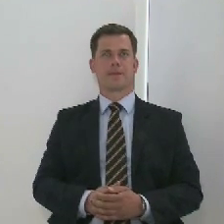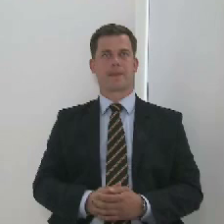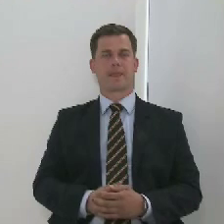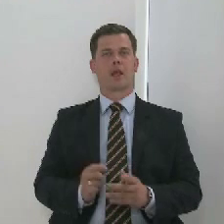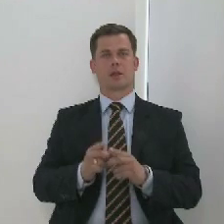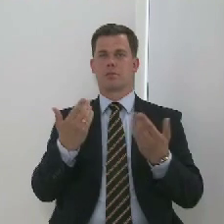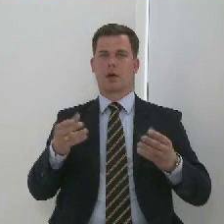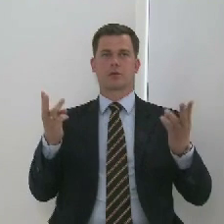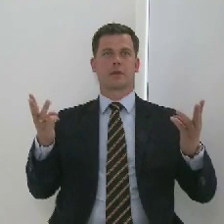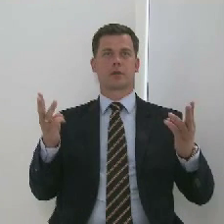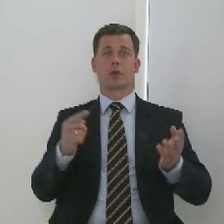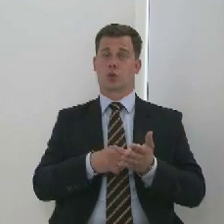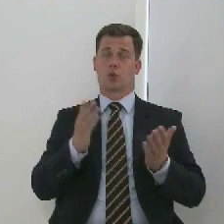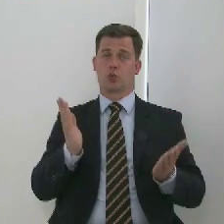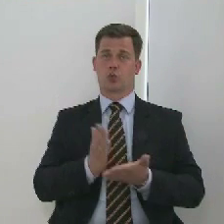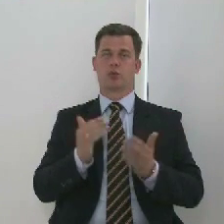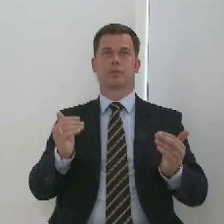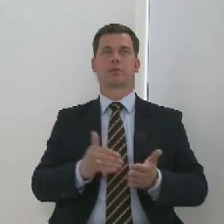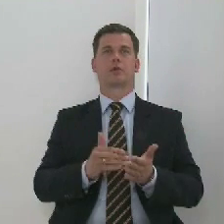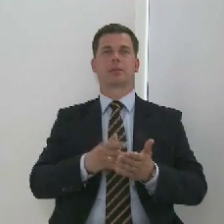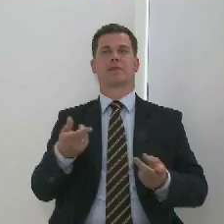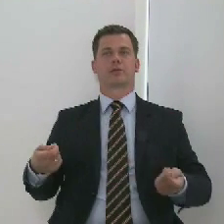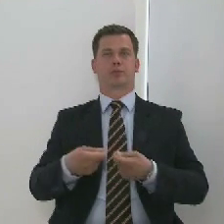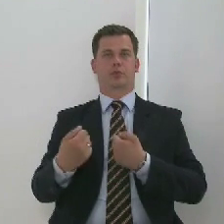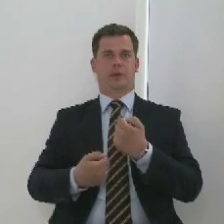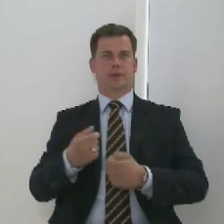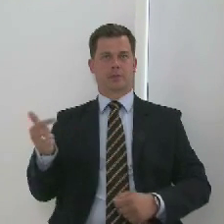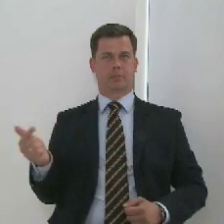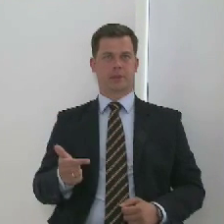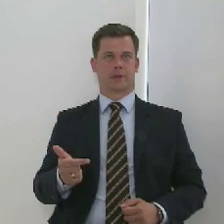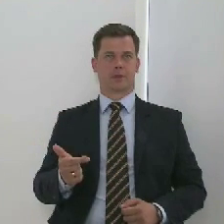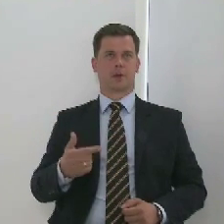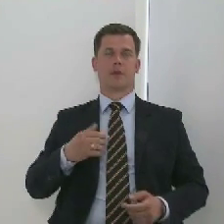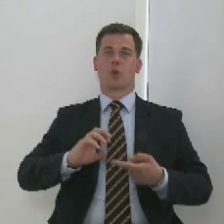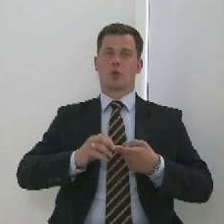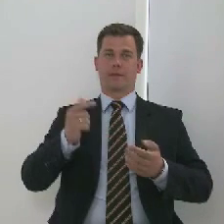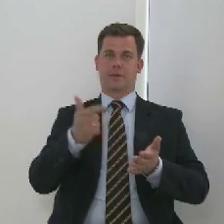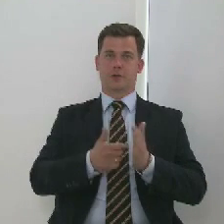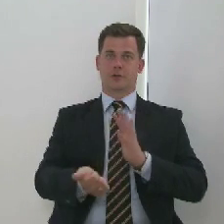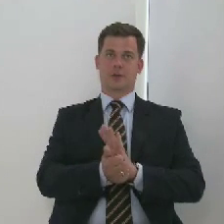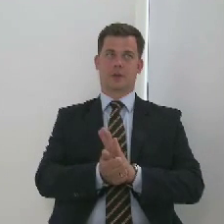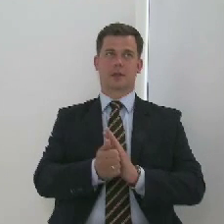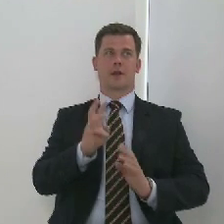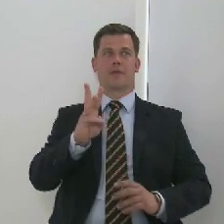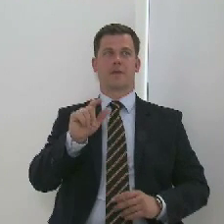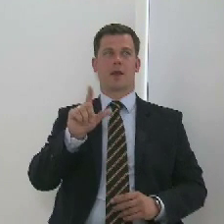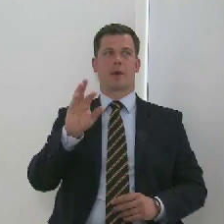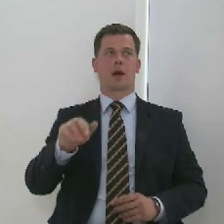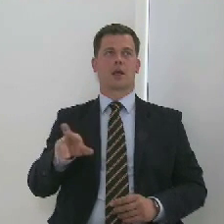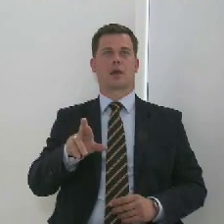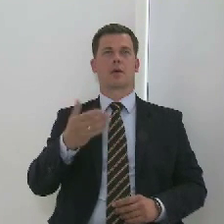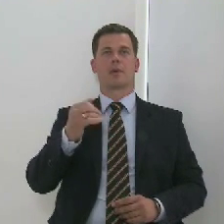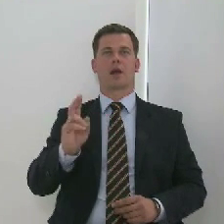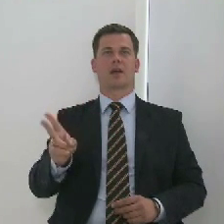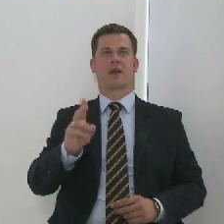Niezwykle ważna jest już na tym etapie rozwoju technologii współpraca z biznesem. W grudniu 2016 grupa Wilmar, Marek